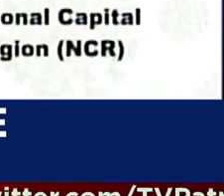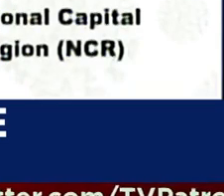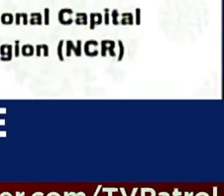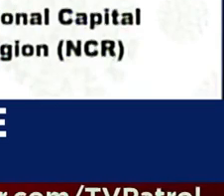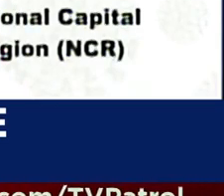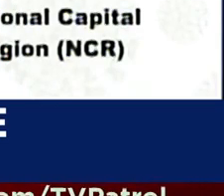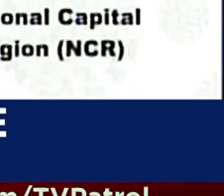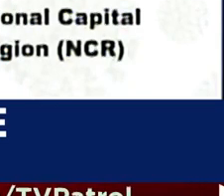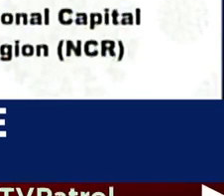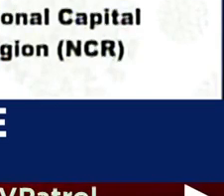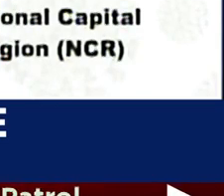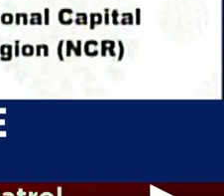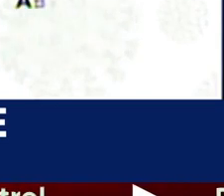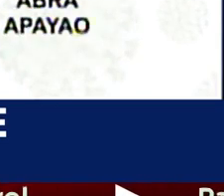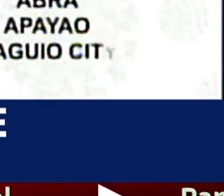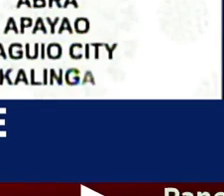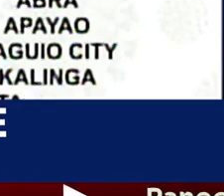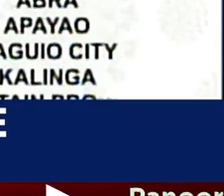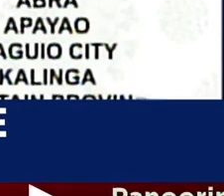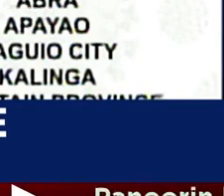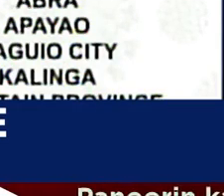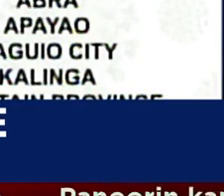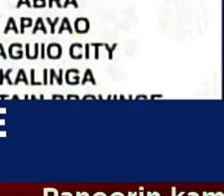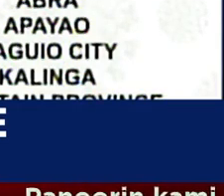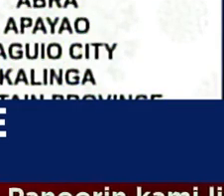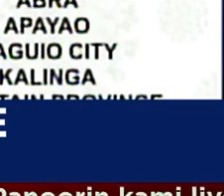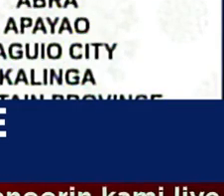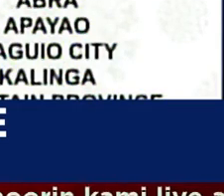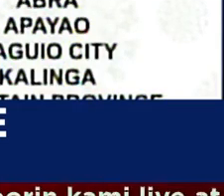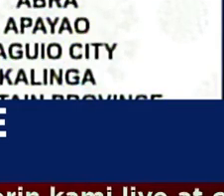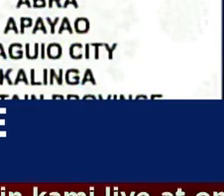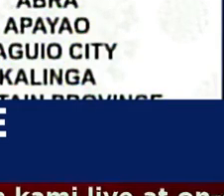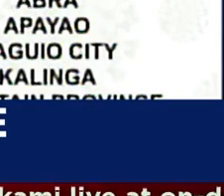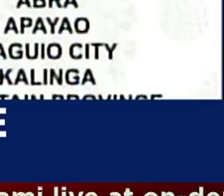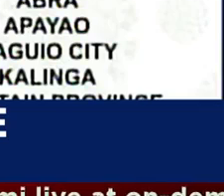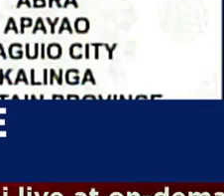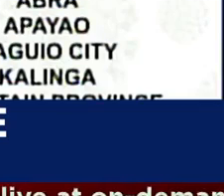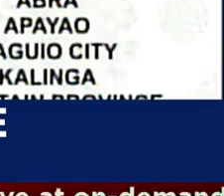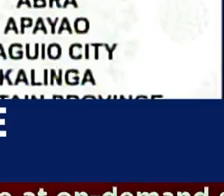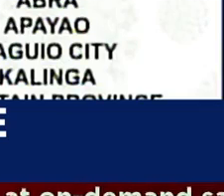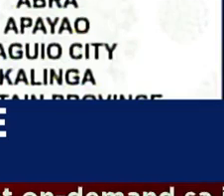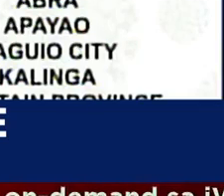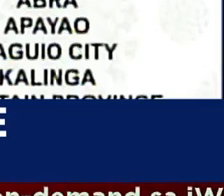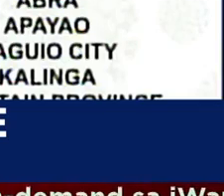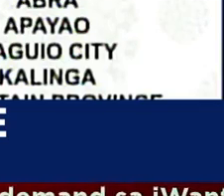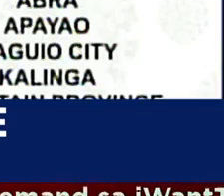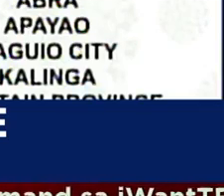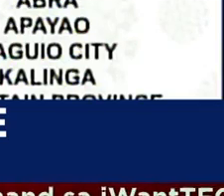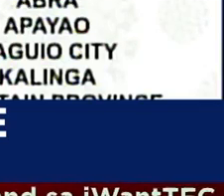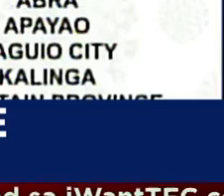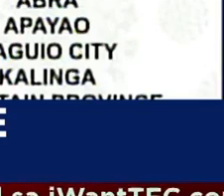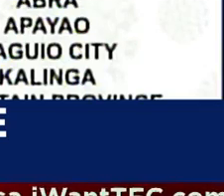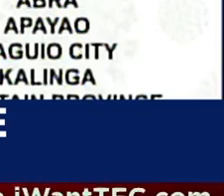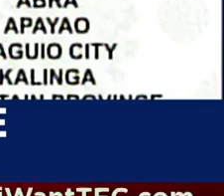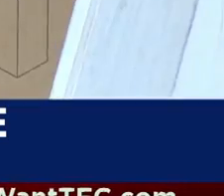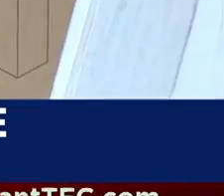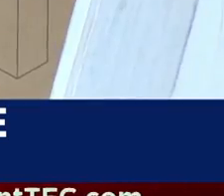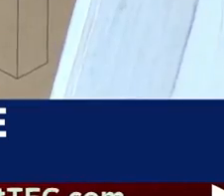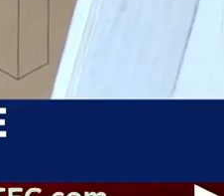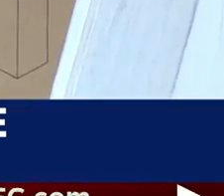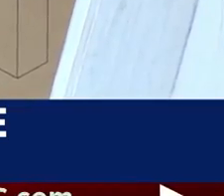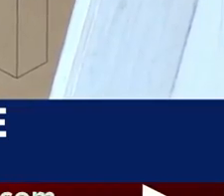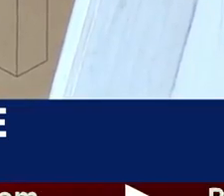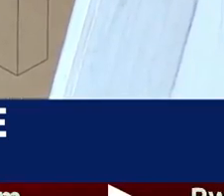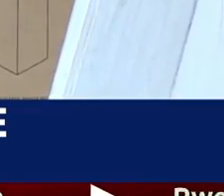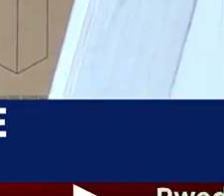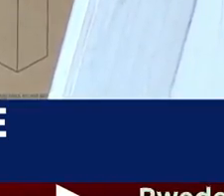na itong BA.5 can still infect those even if you are fully vaccinated. So